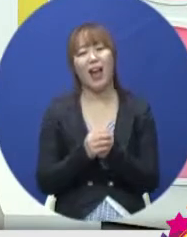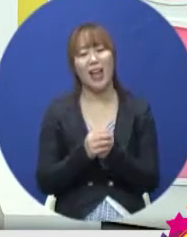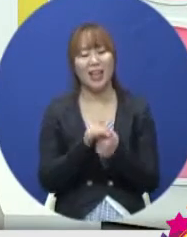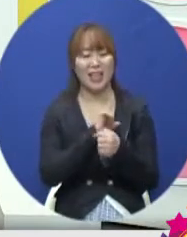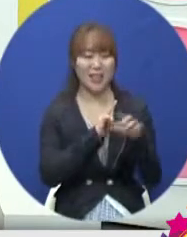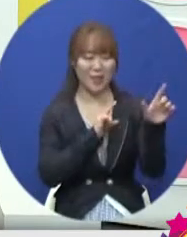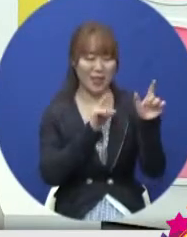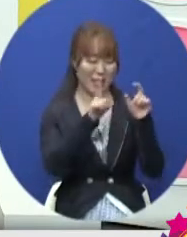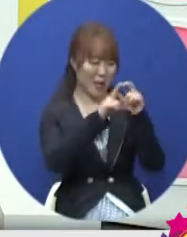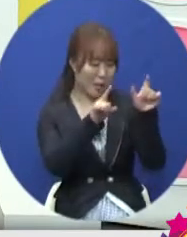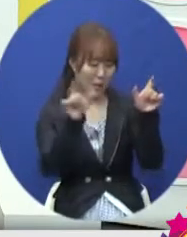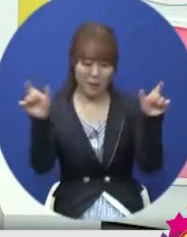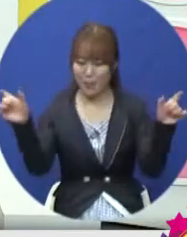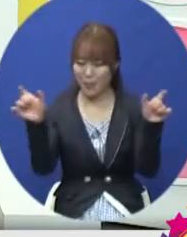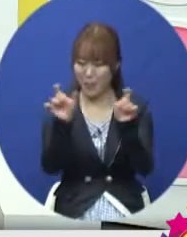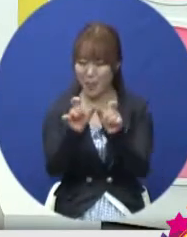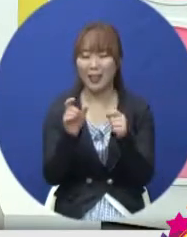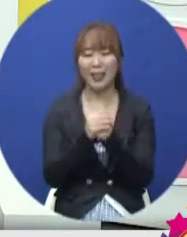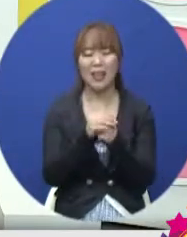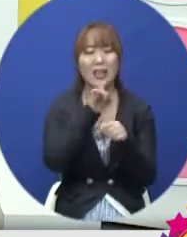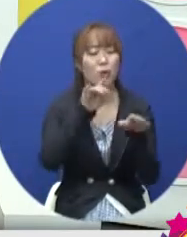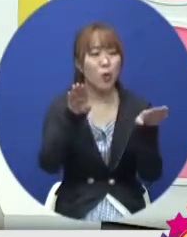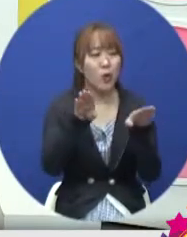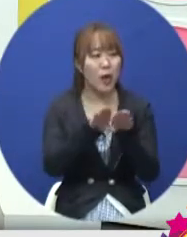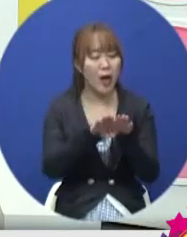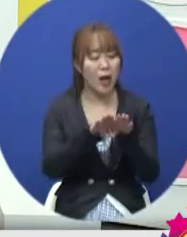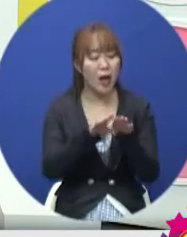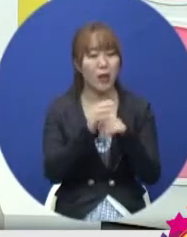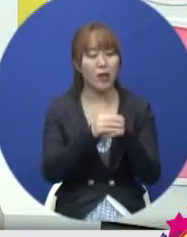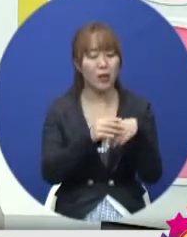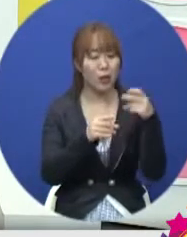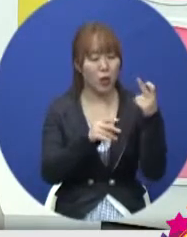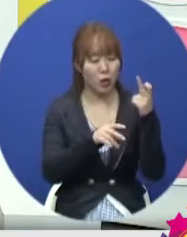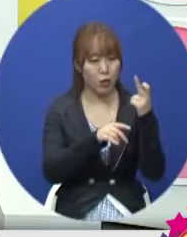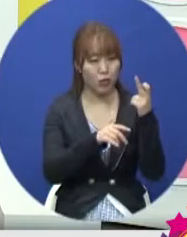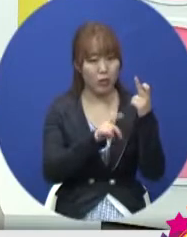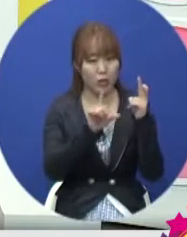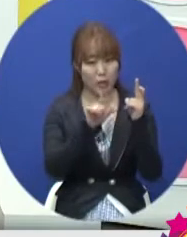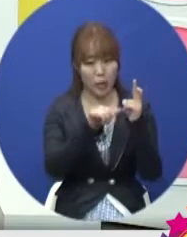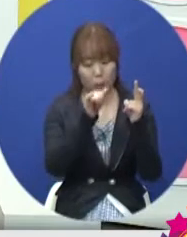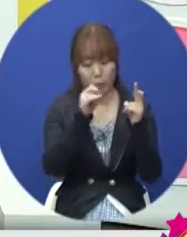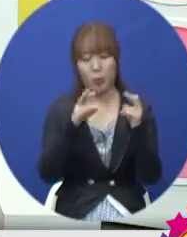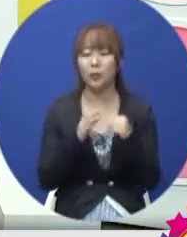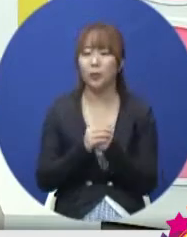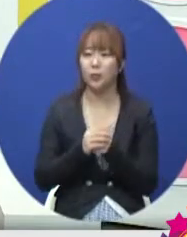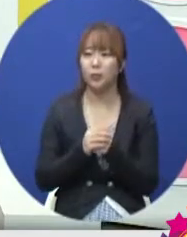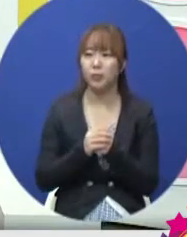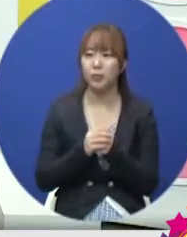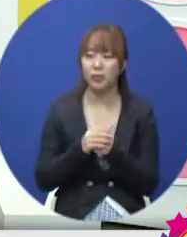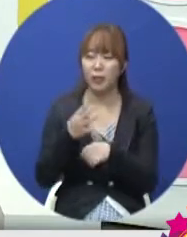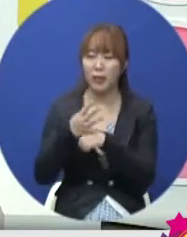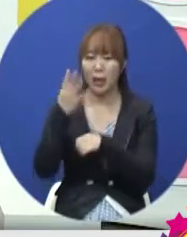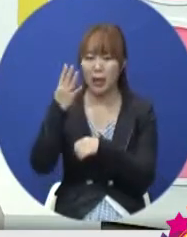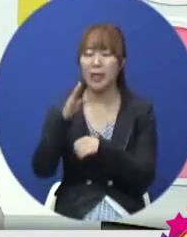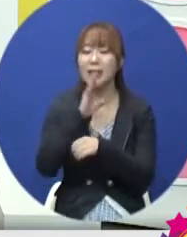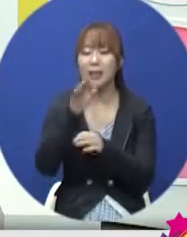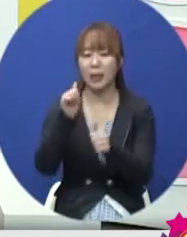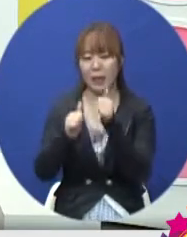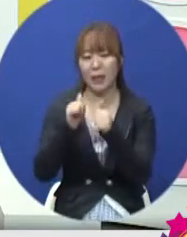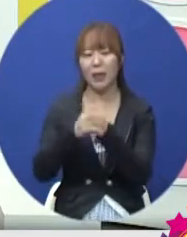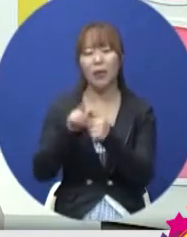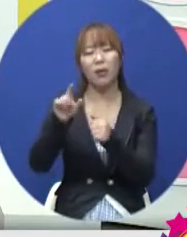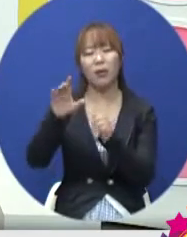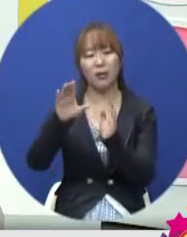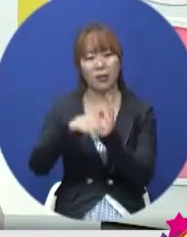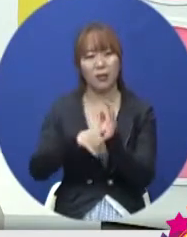복수가요제. 그렇군요. 이게 일요일 날 12시에 예심을 하고, 네. 예, 저 4시에 본선을 합니다. 많이들